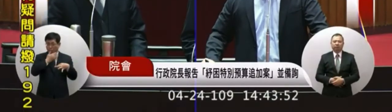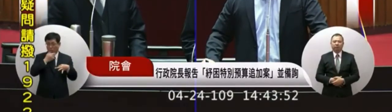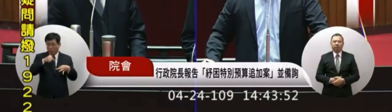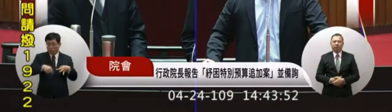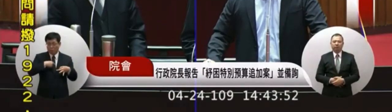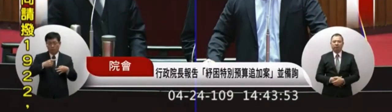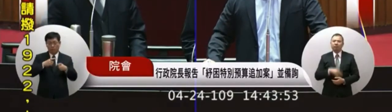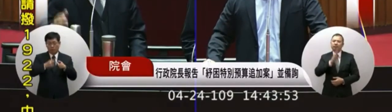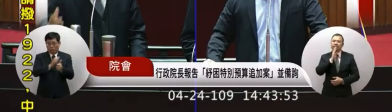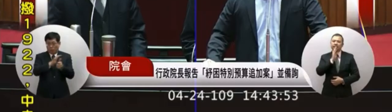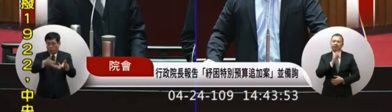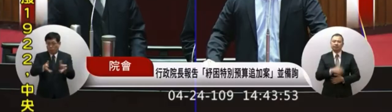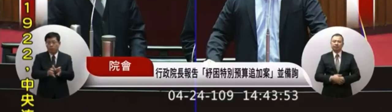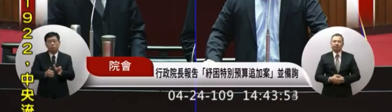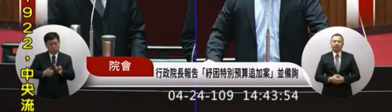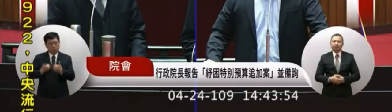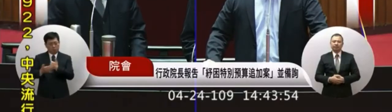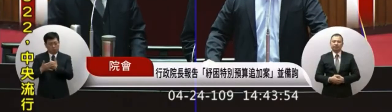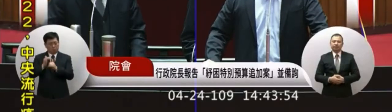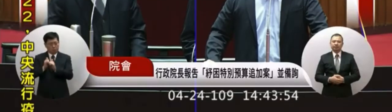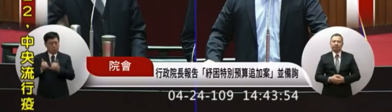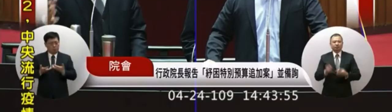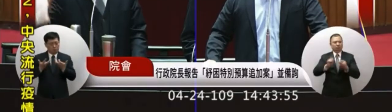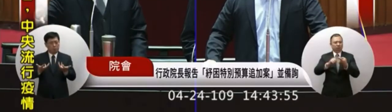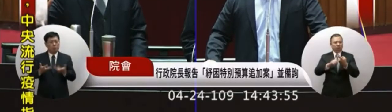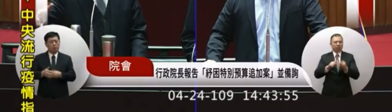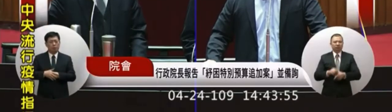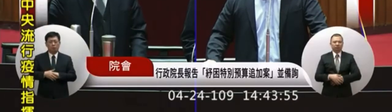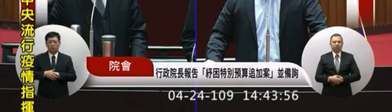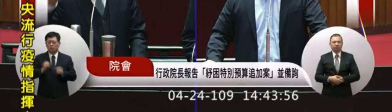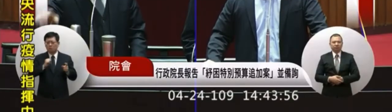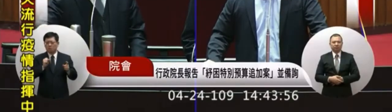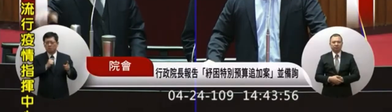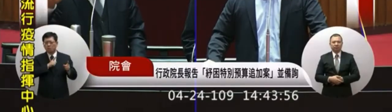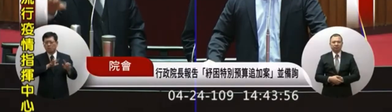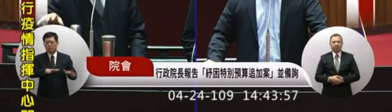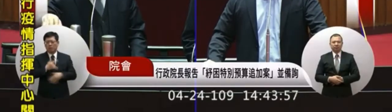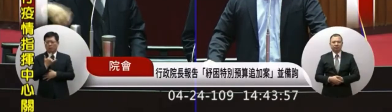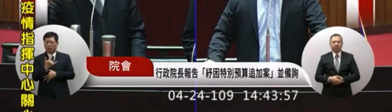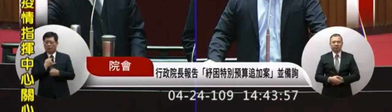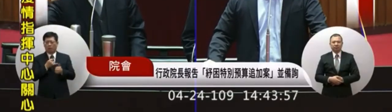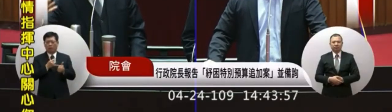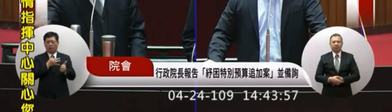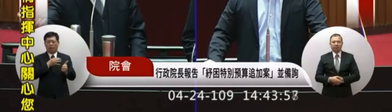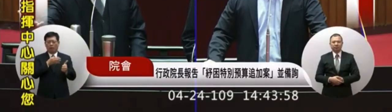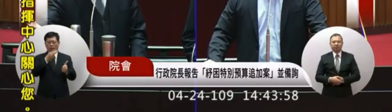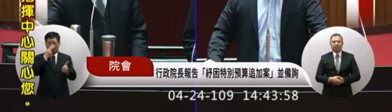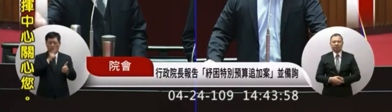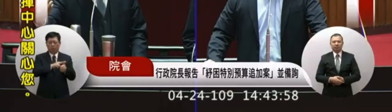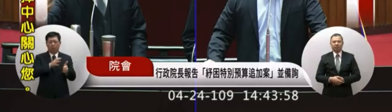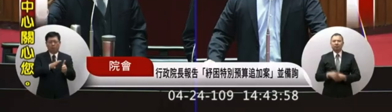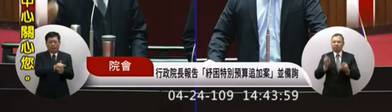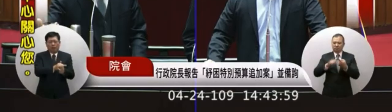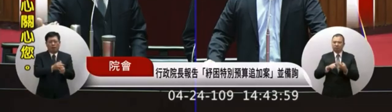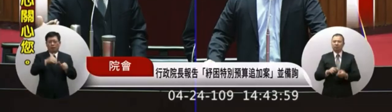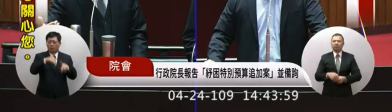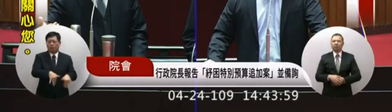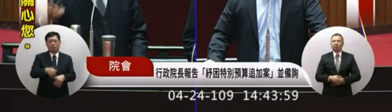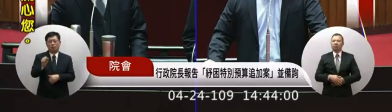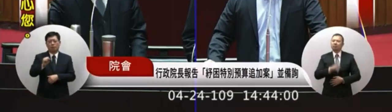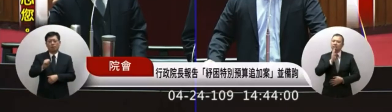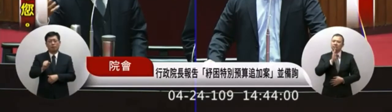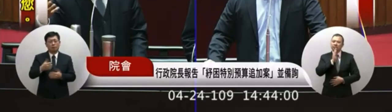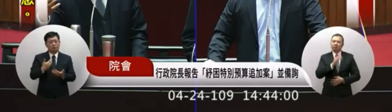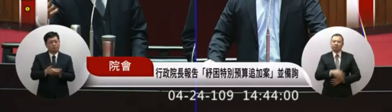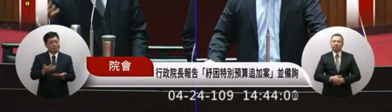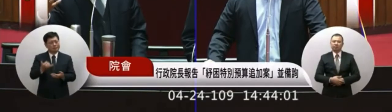体是来讲为社会啊做足些代志， 唔对， 咱也袂使哦，即摆冲击说咱。 对， 啊无菜嘛， 是，